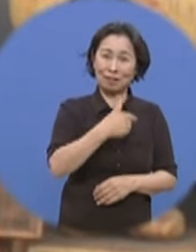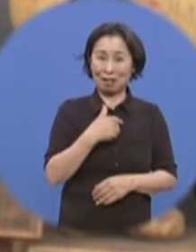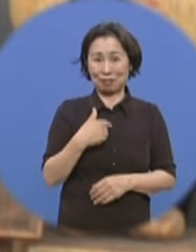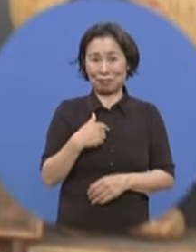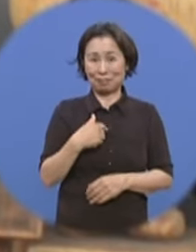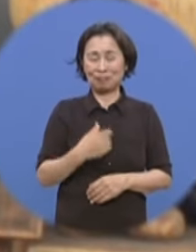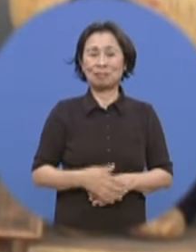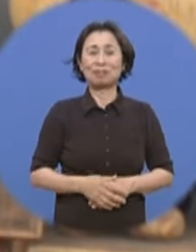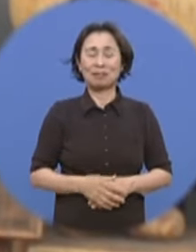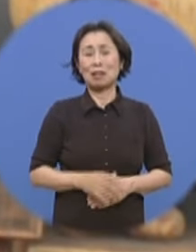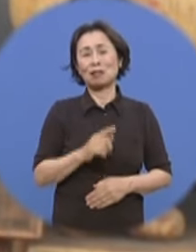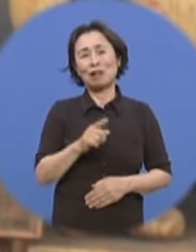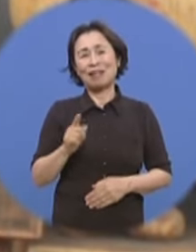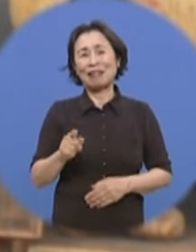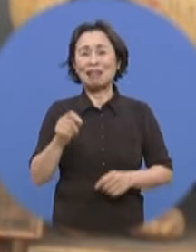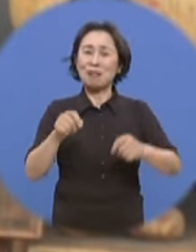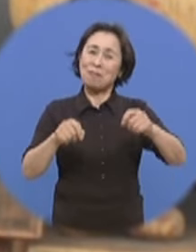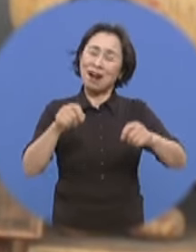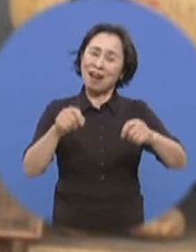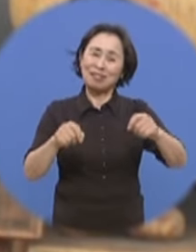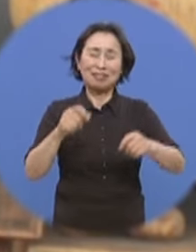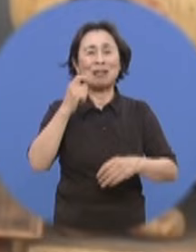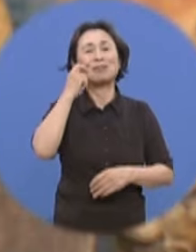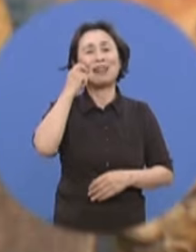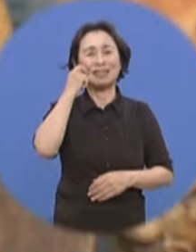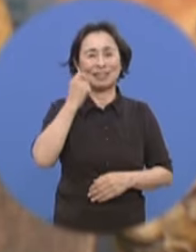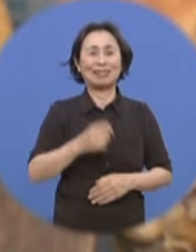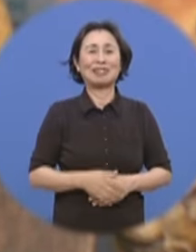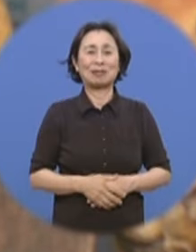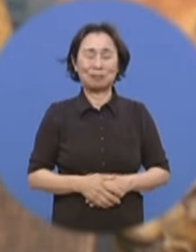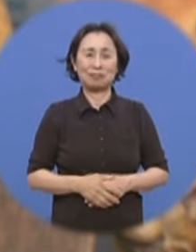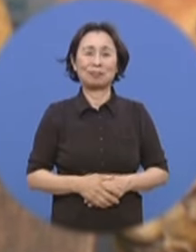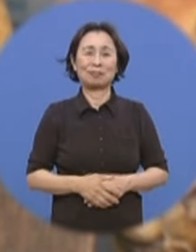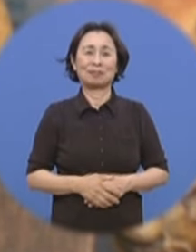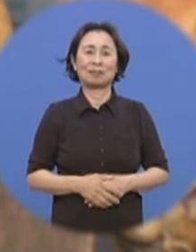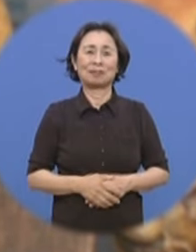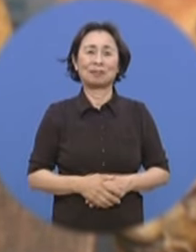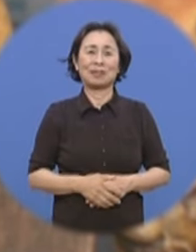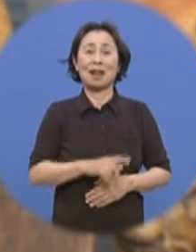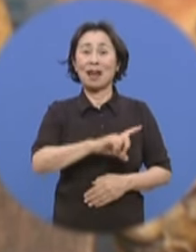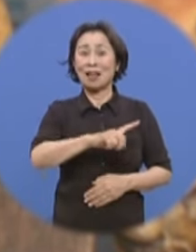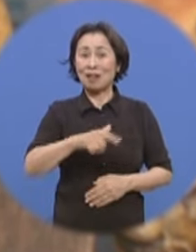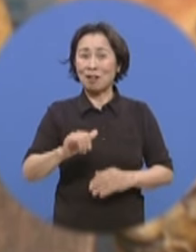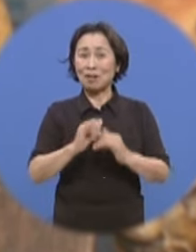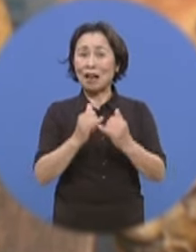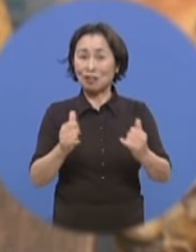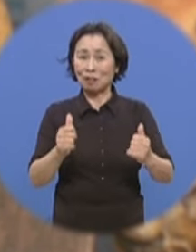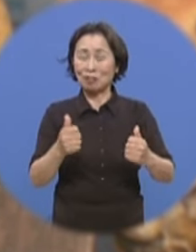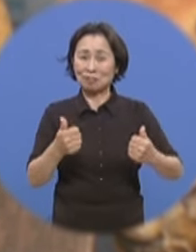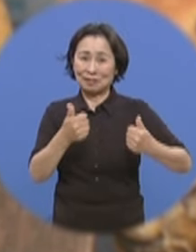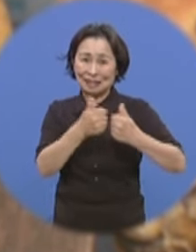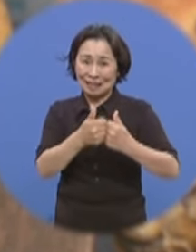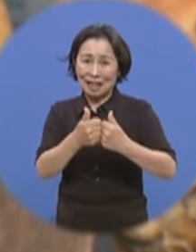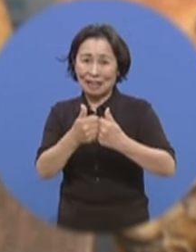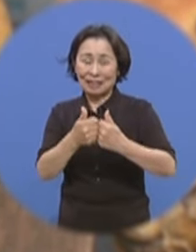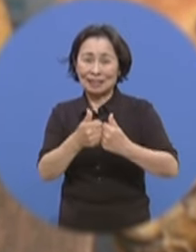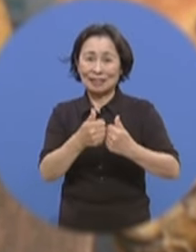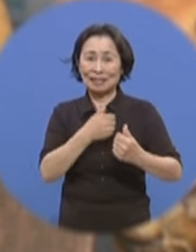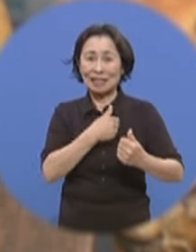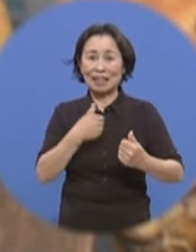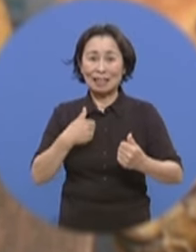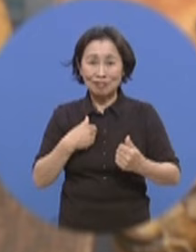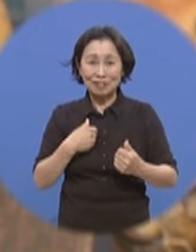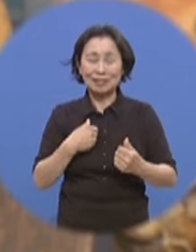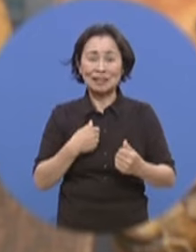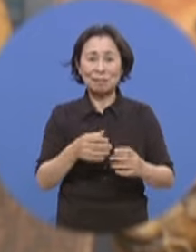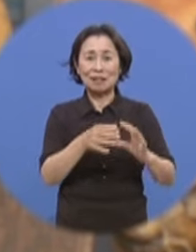でその辺のバランスが結構難しいですいろんな人と試合ができて繋がれるところ